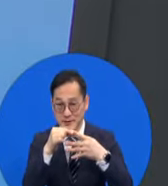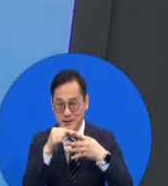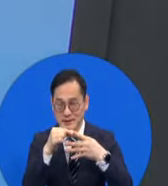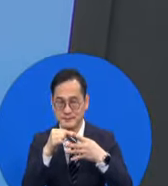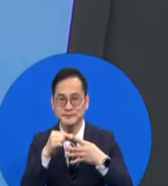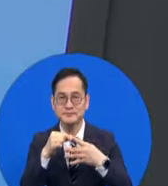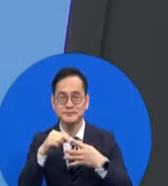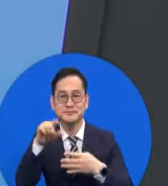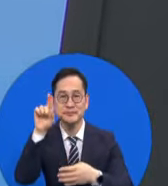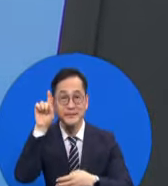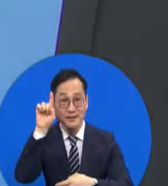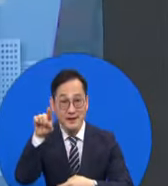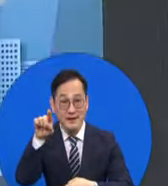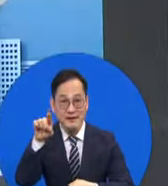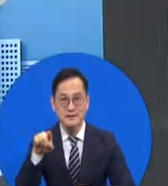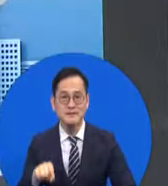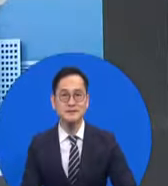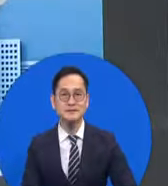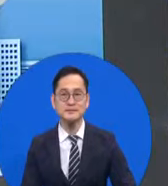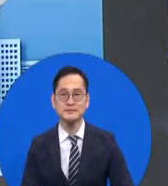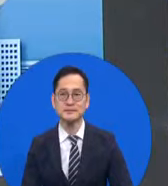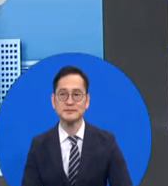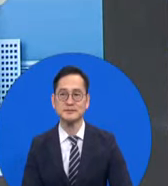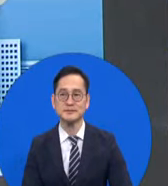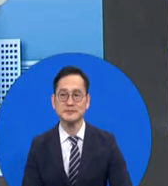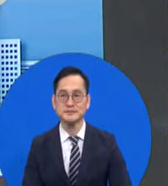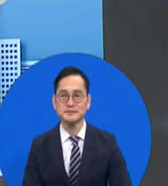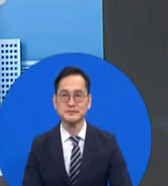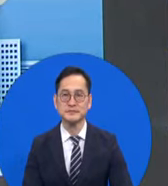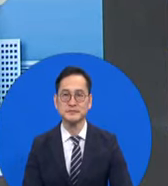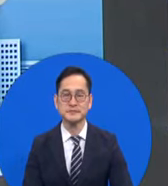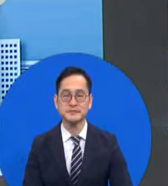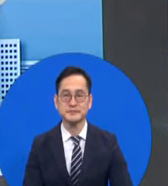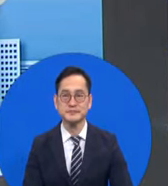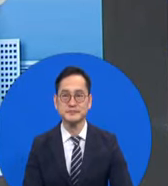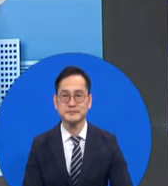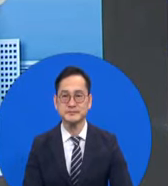내일. 내일입니다. 동아일보 1면입니다.